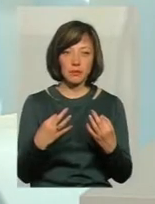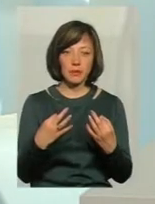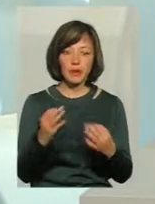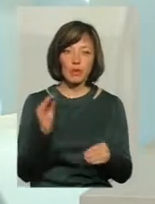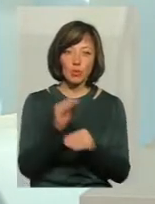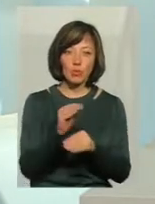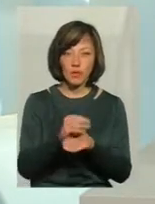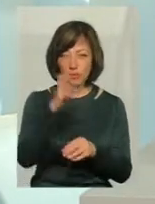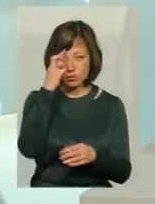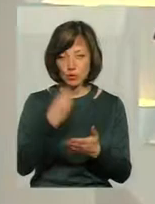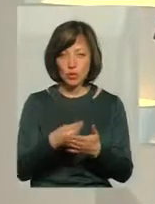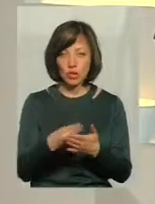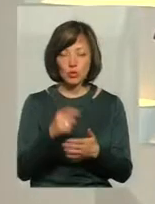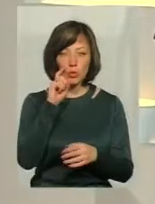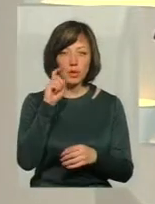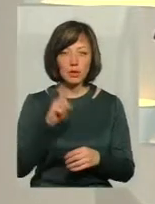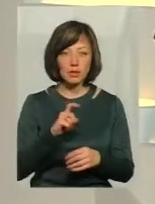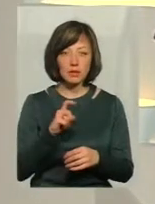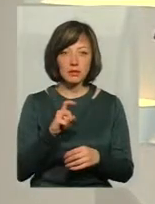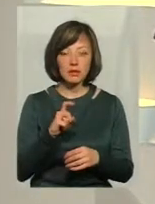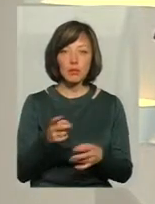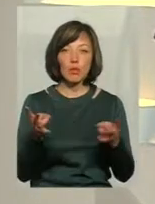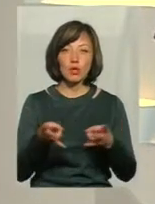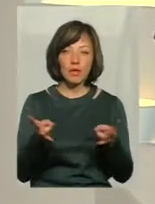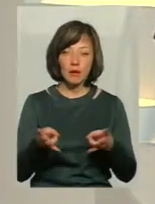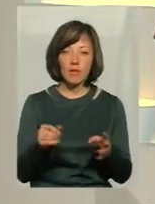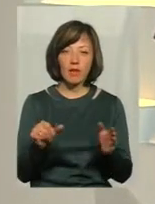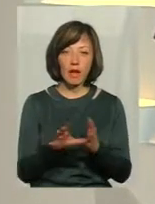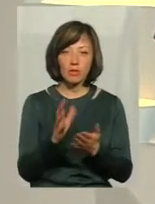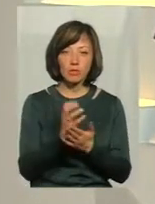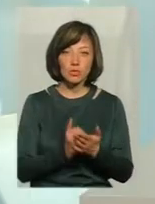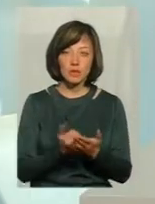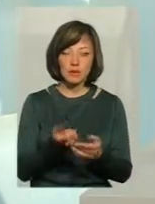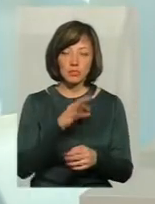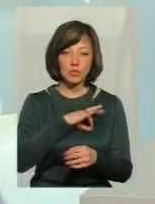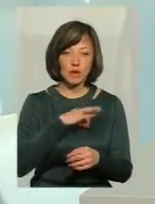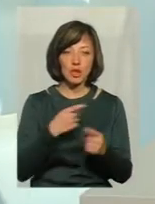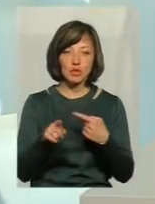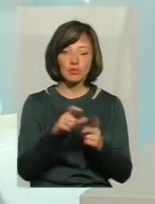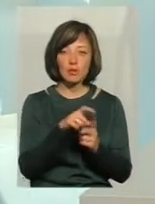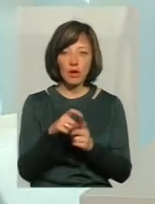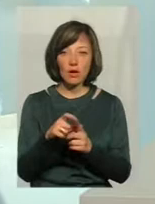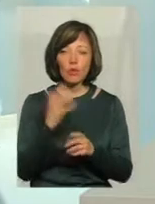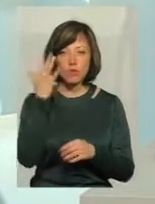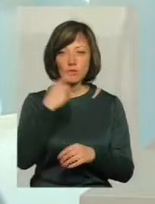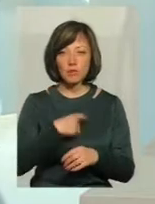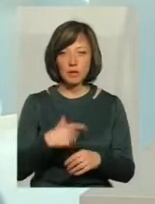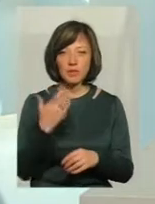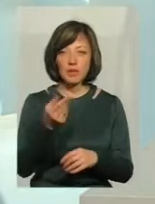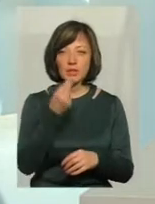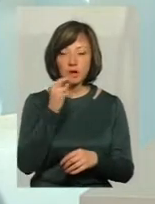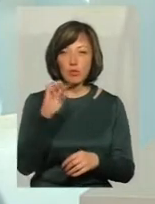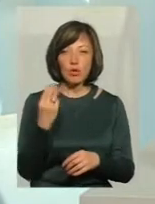дотувати з бюджету України ті потреби в енергоресурсах, які ми саме споживаємо. Іншими словами, уявіть собі, що ви їсте борщ,